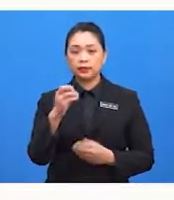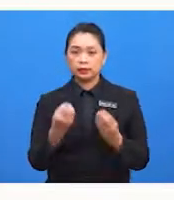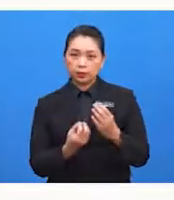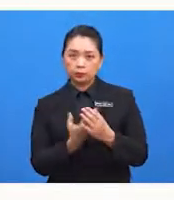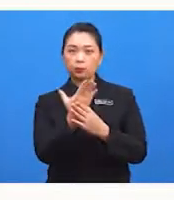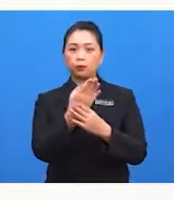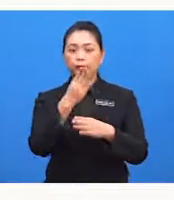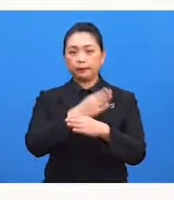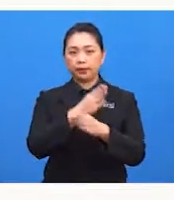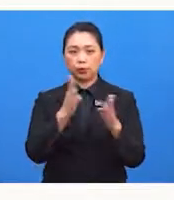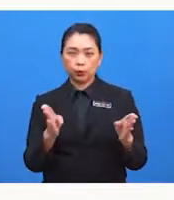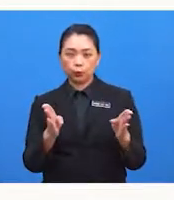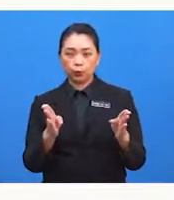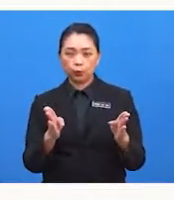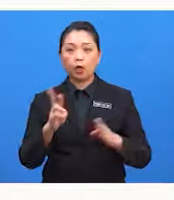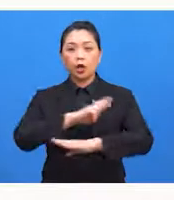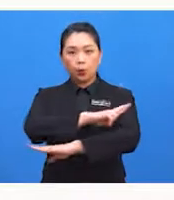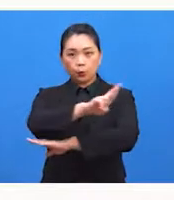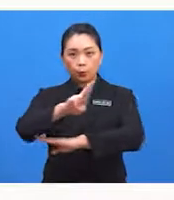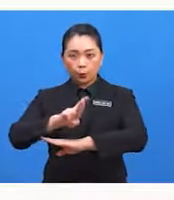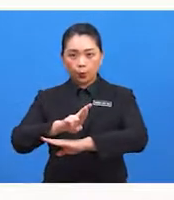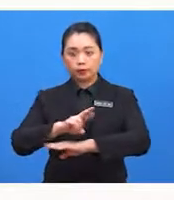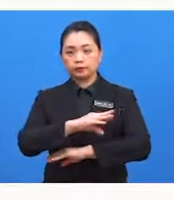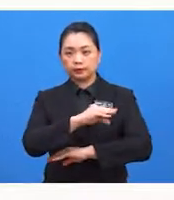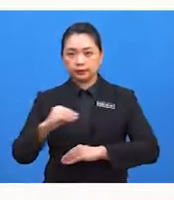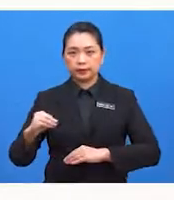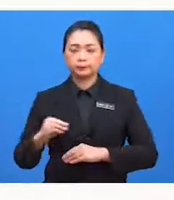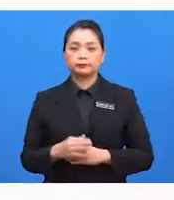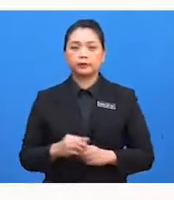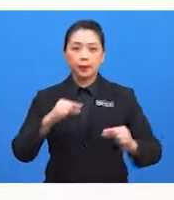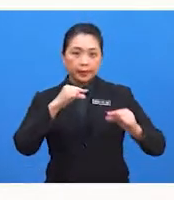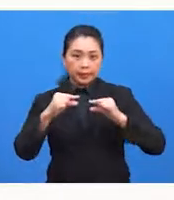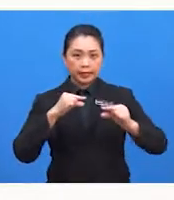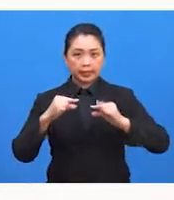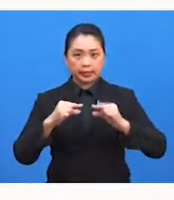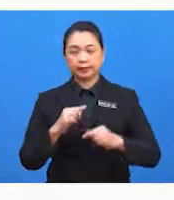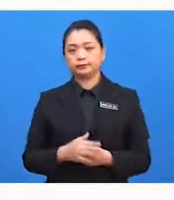menimbulkan bentuk, ruang dan juga pergerakan.